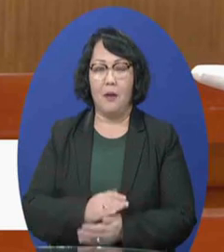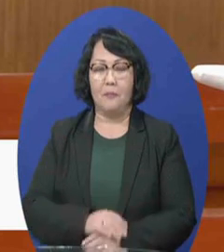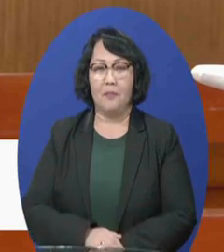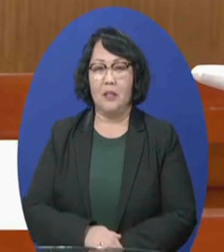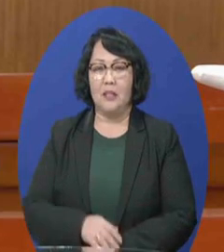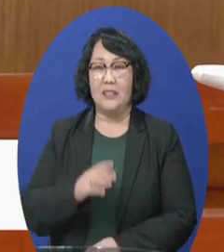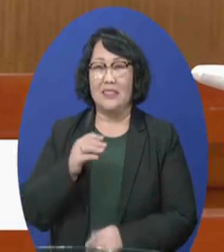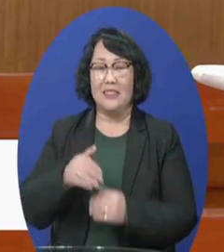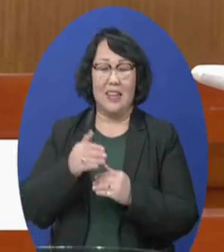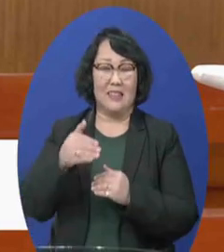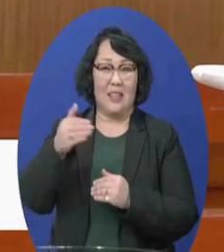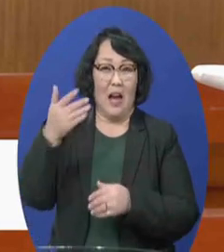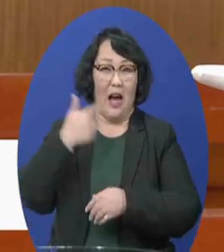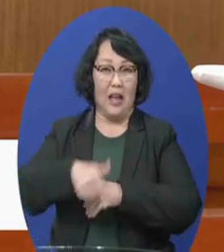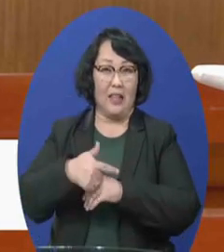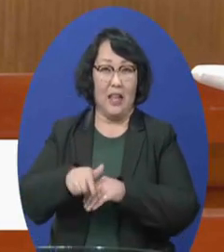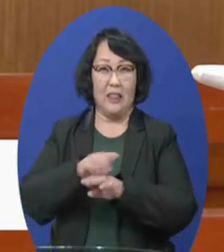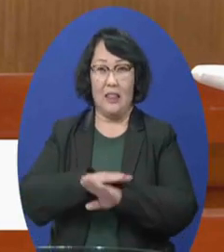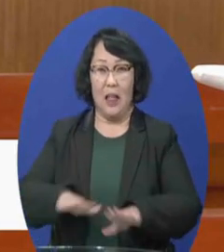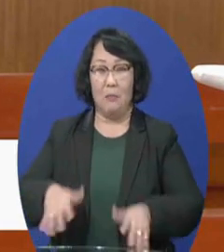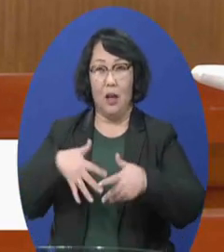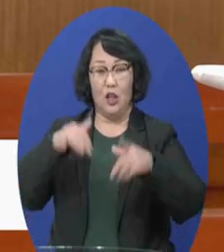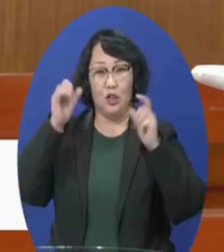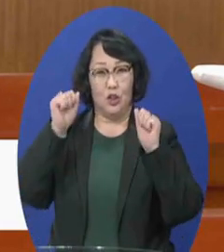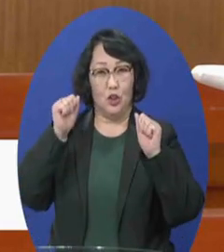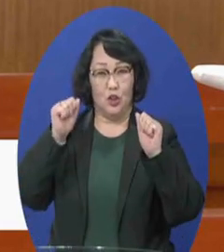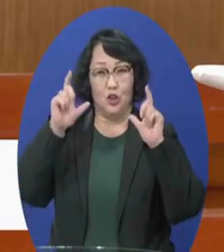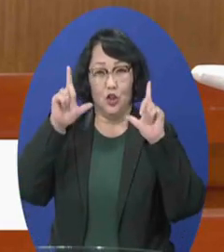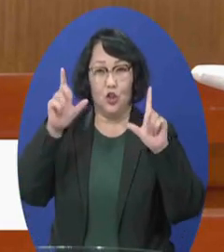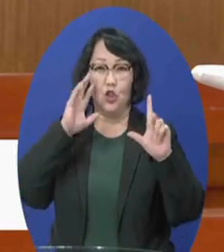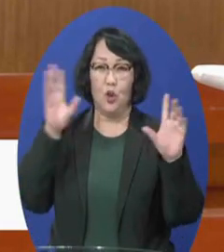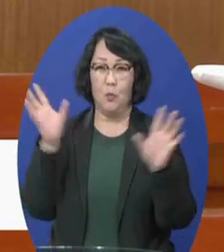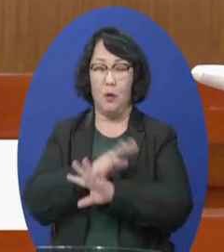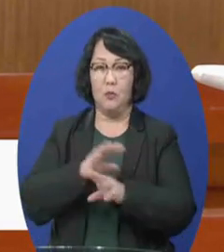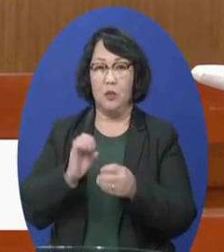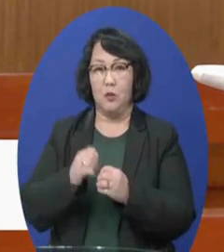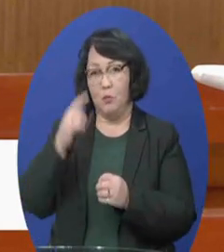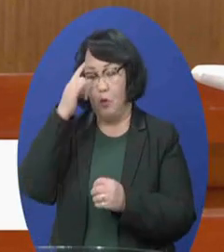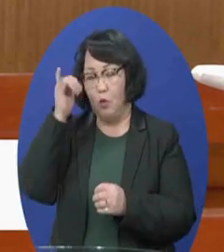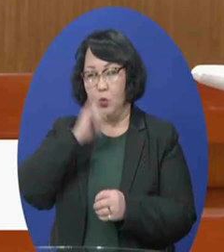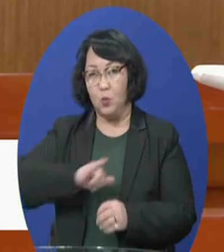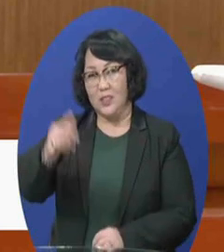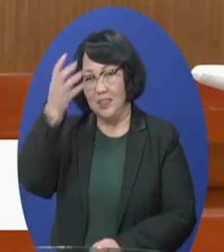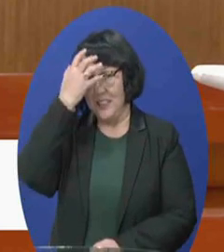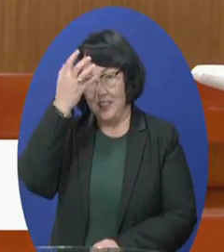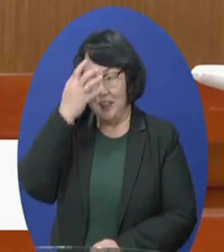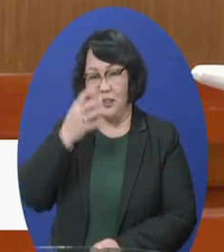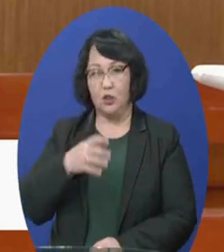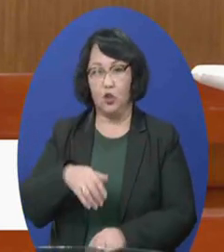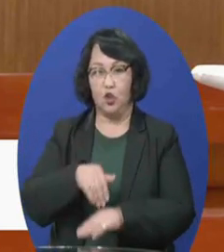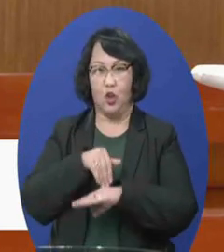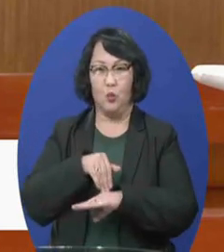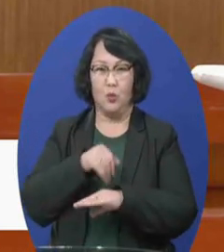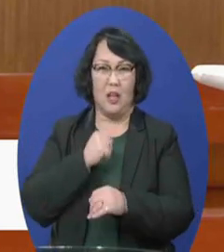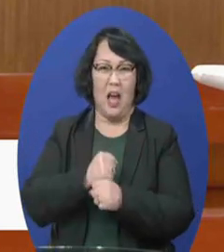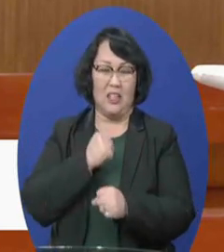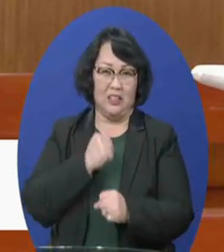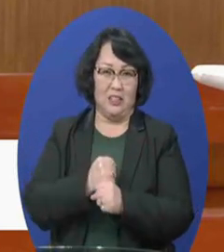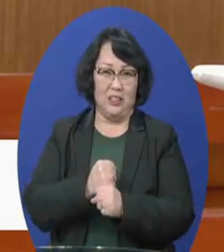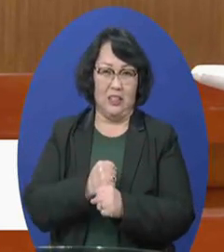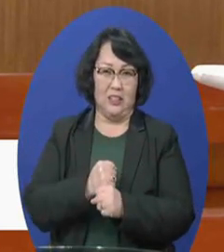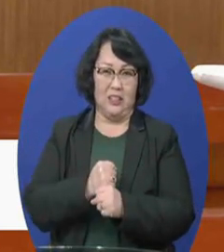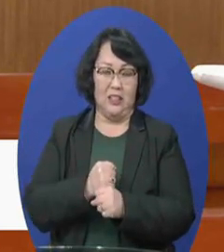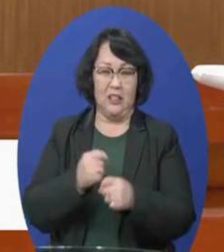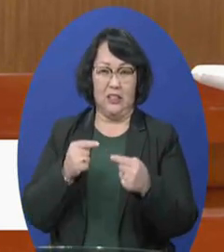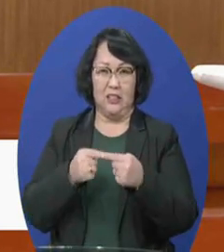Цааш тач гурван талбайн жагсаалыг зохион байгуулалтаар хийж Монгол Улсын засгийн газрын доктор хүү байлгах